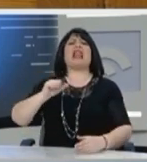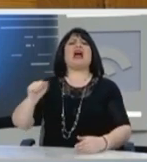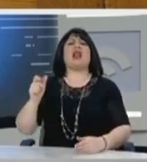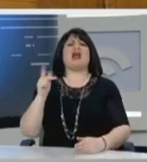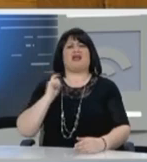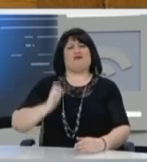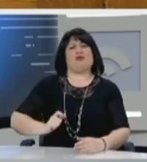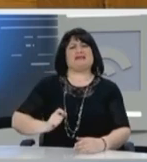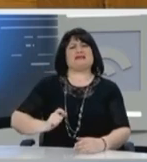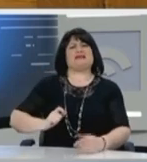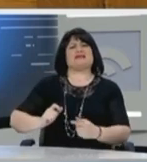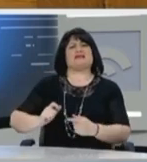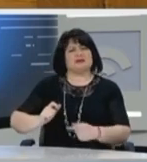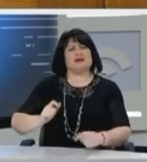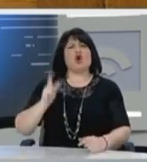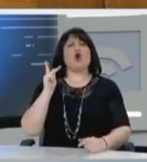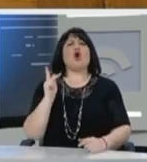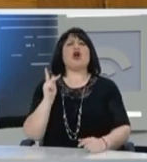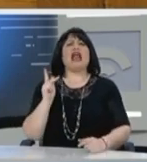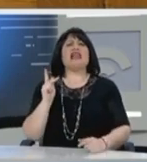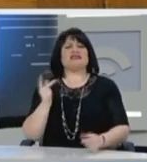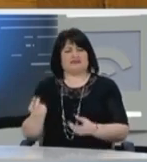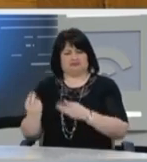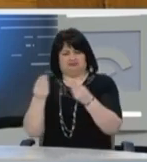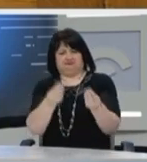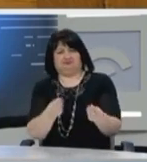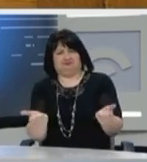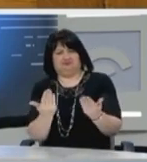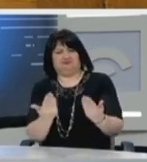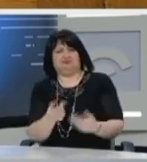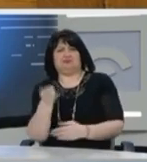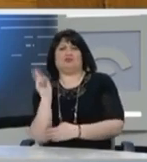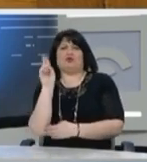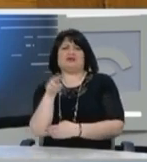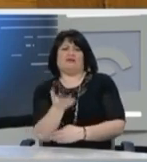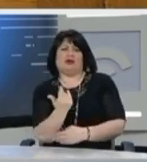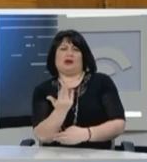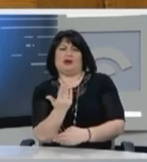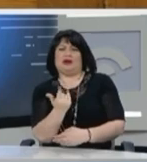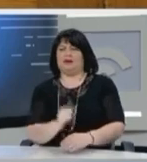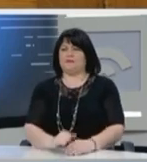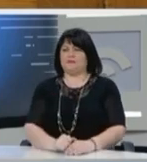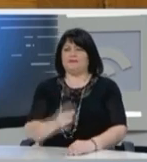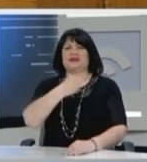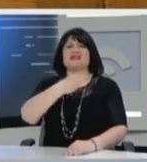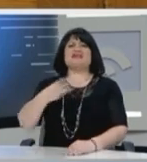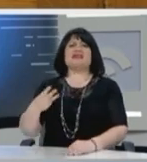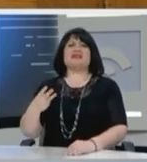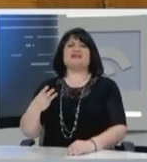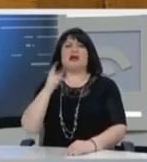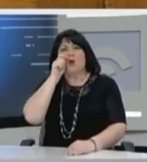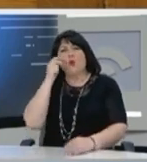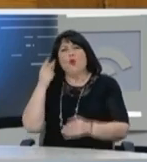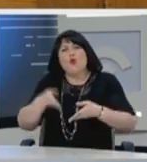Κόκαλη. Και ήταν τόσο καλός ο Κόκαλης που του είπατε έλα εδώ για υποψήφιος σε εμάς. Στο ΣΥΡΙΖΑ υποψήφιος.